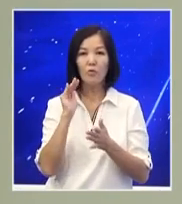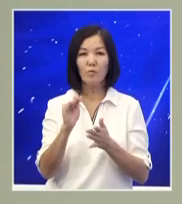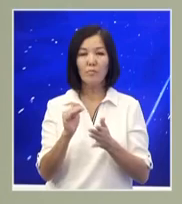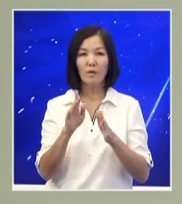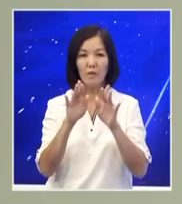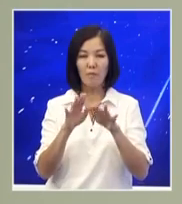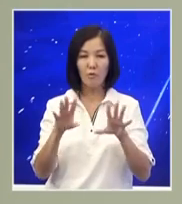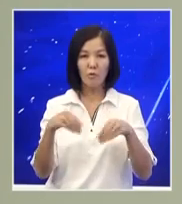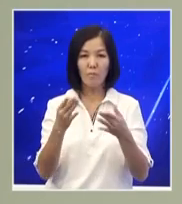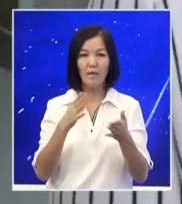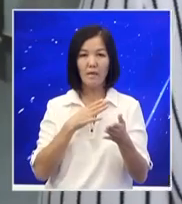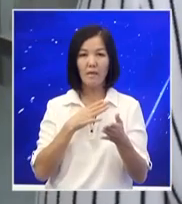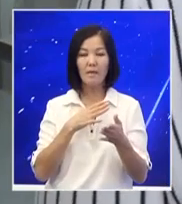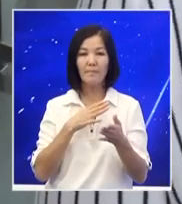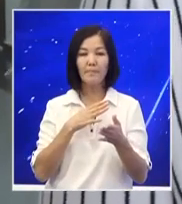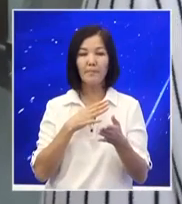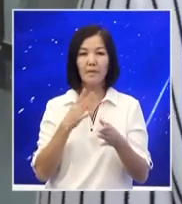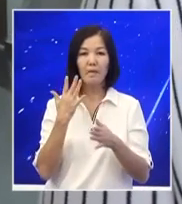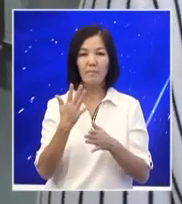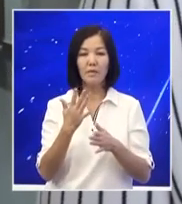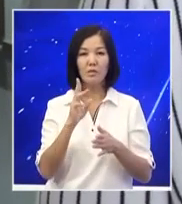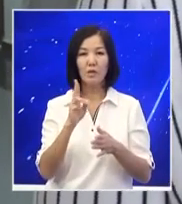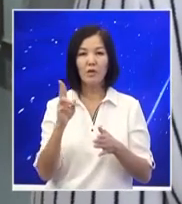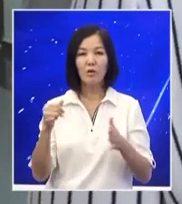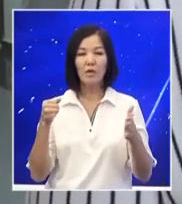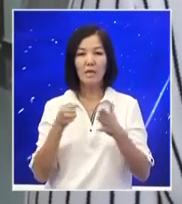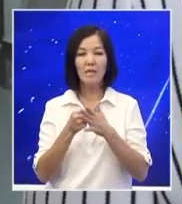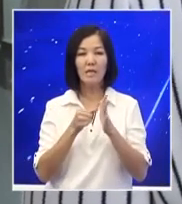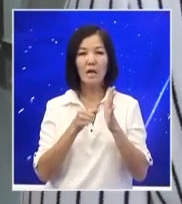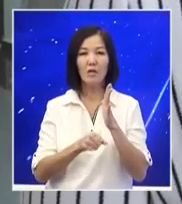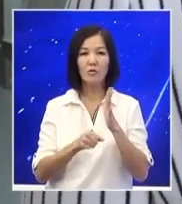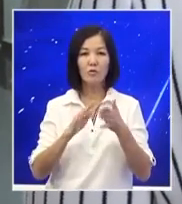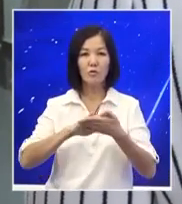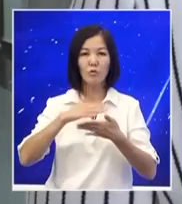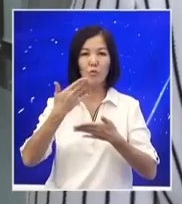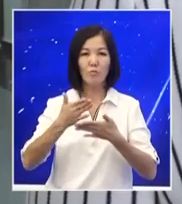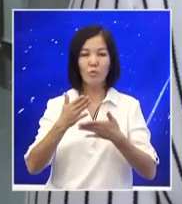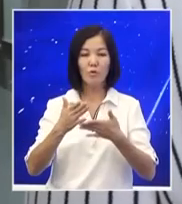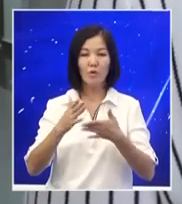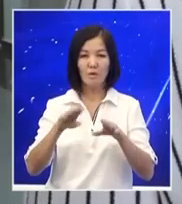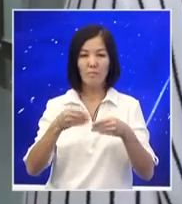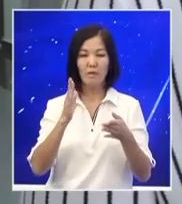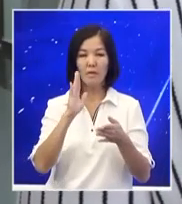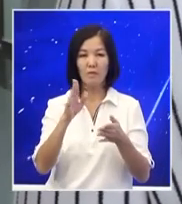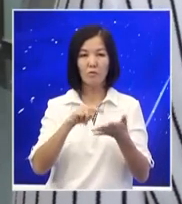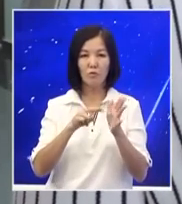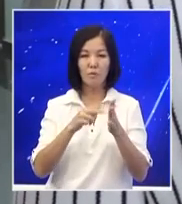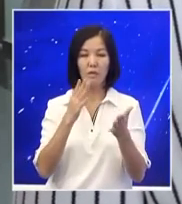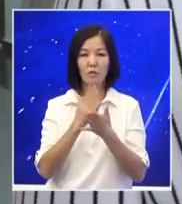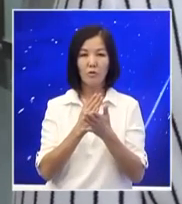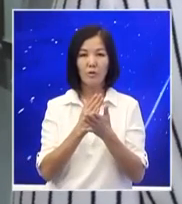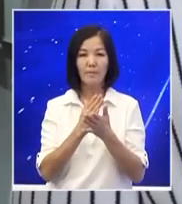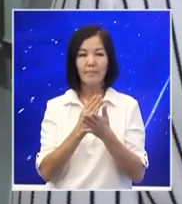компьютер таратылды. Және осы 5-42-ке дейін бізге 600-ге жоқ ноутбуктар келеді. Сол